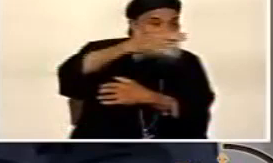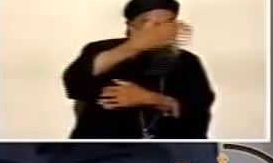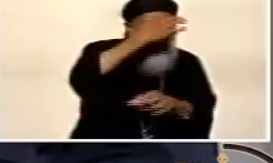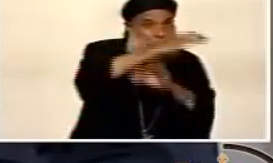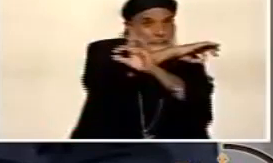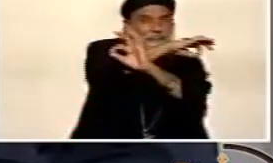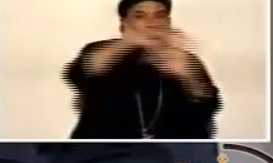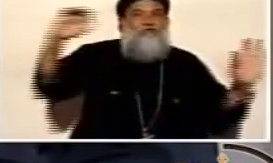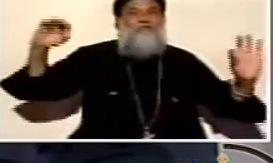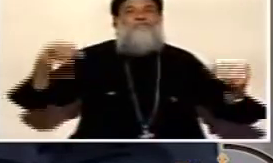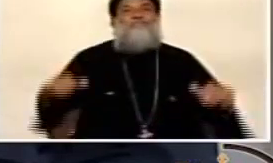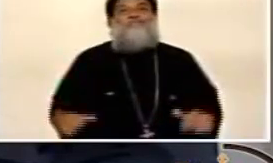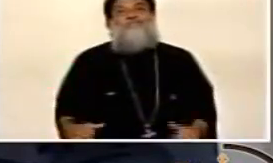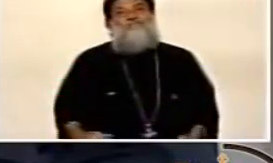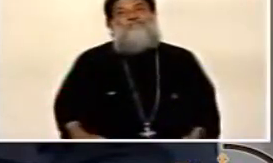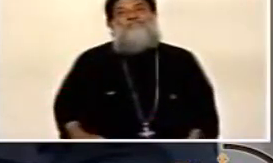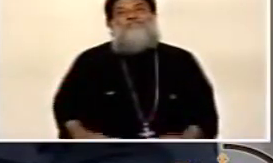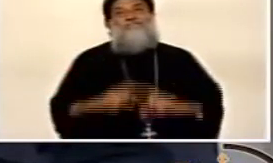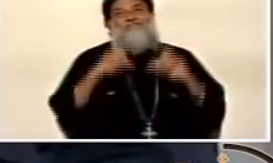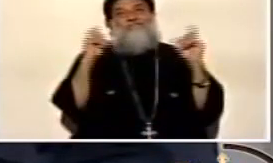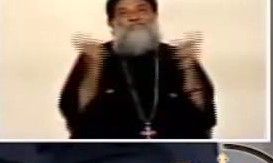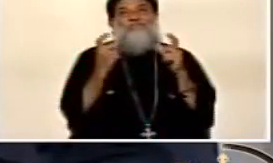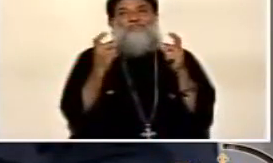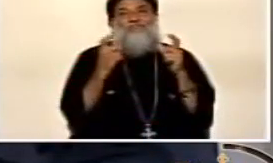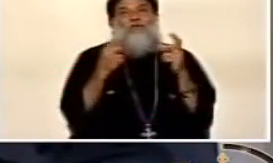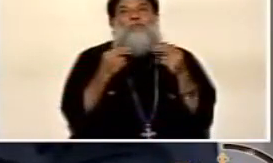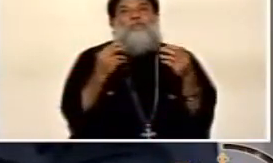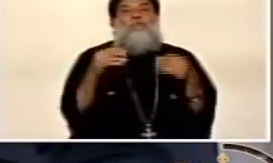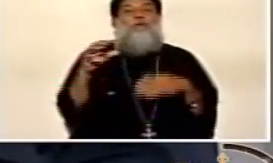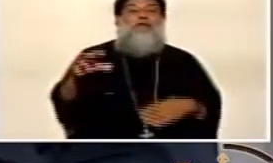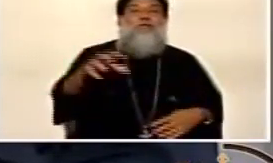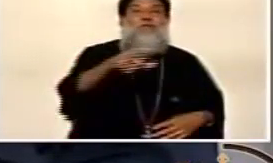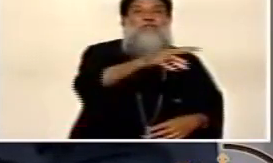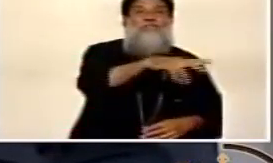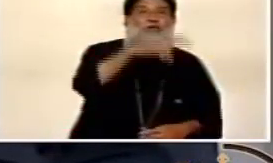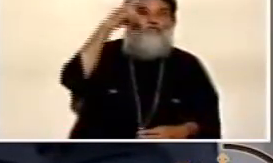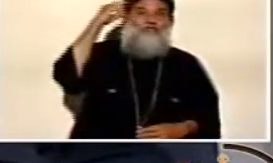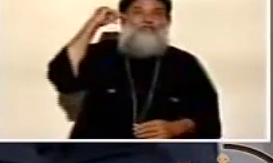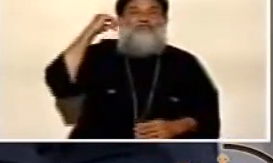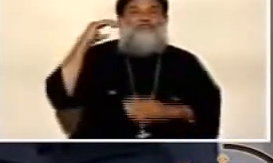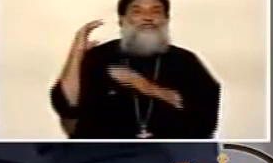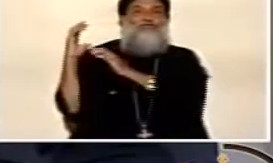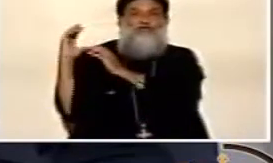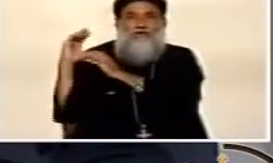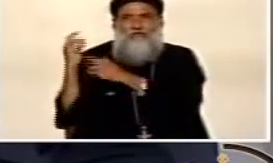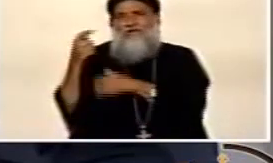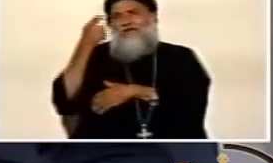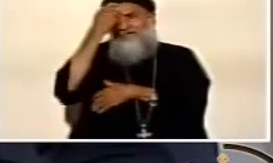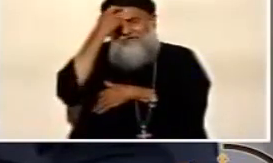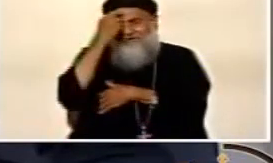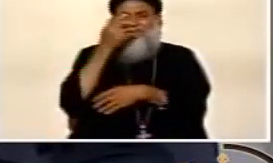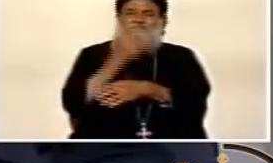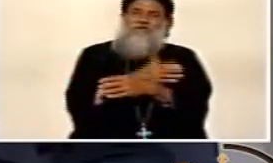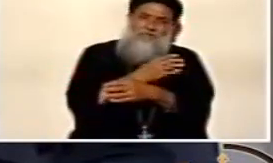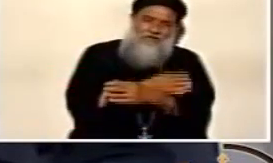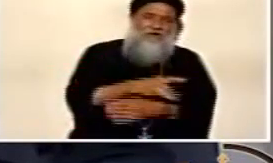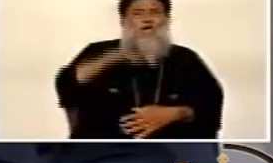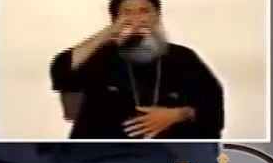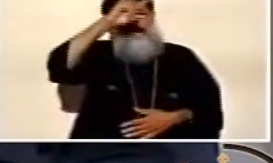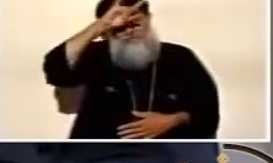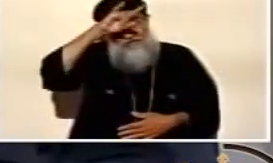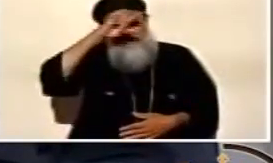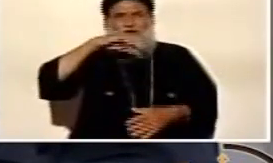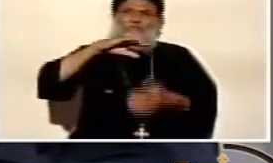منهم. واجتمع جمهور المدن المحيطة إلى أورشليم حاملين مرضى ومعذبين من أرواح